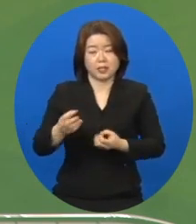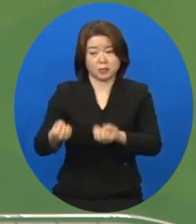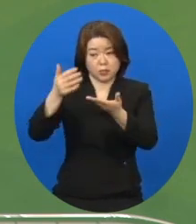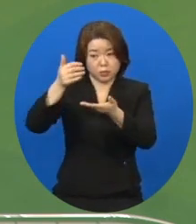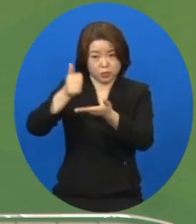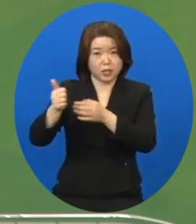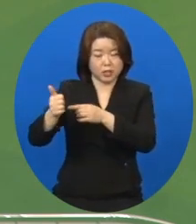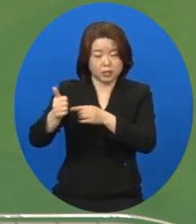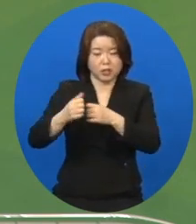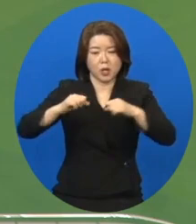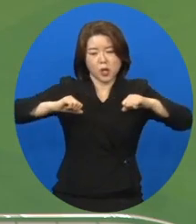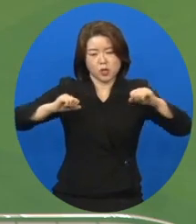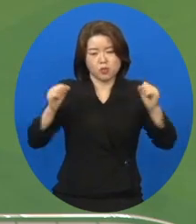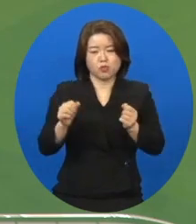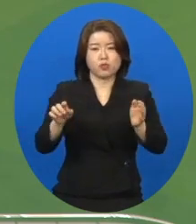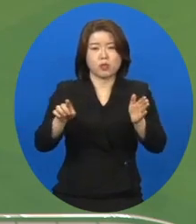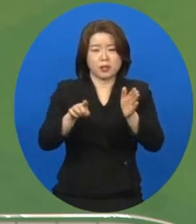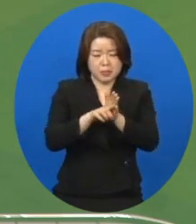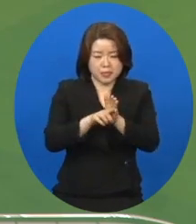걸음을 내딛었어요.